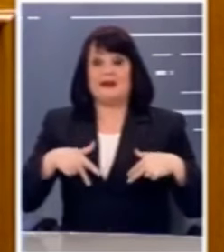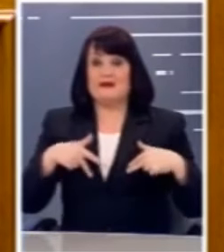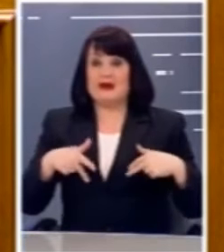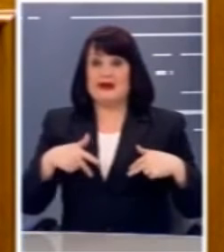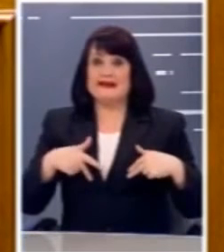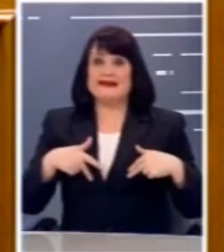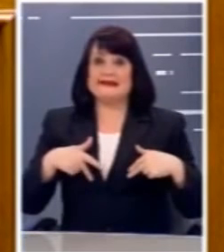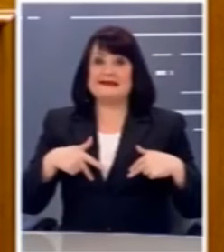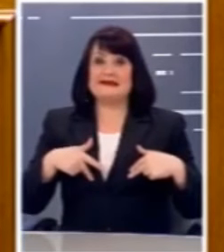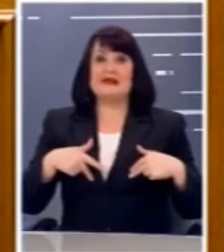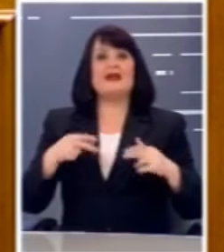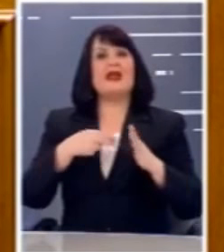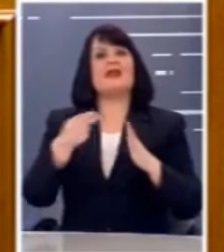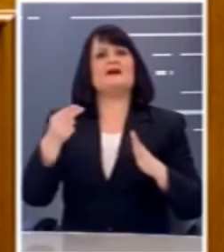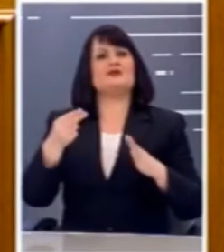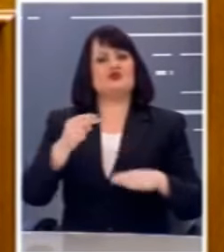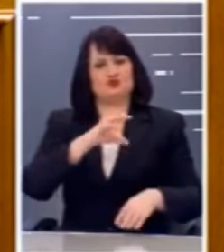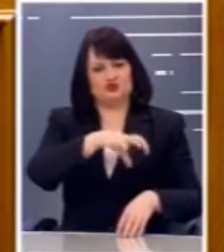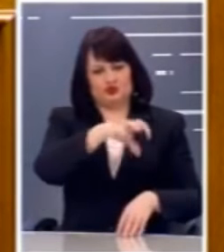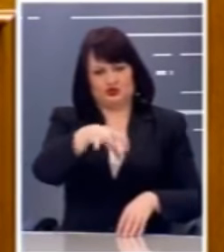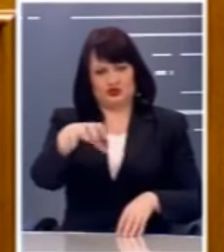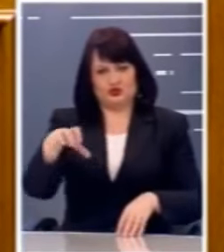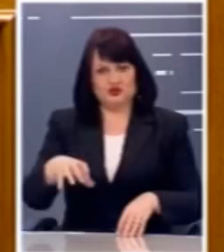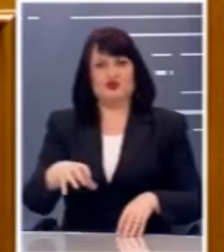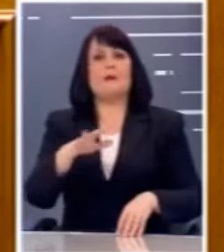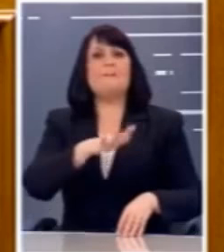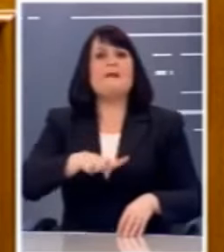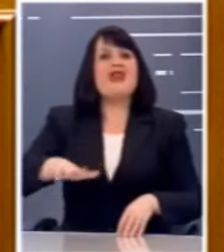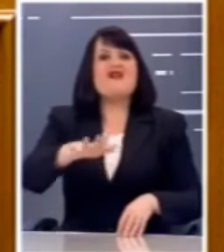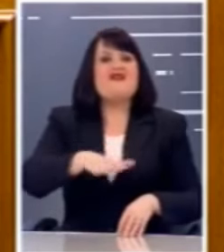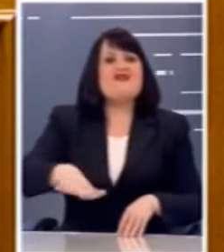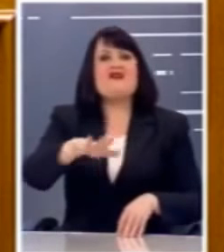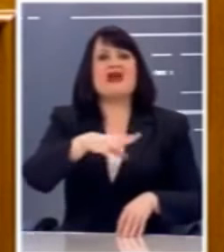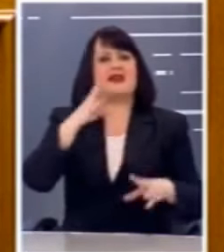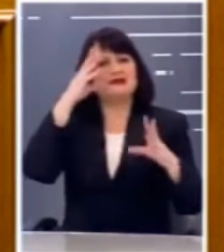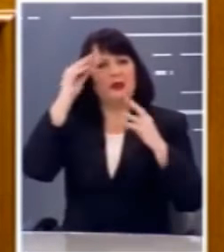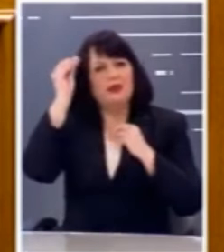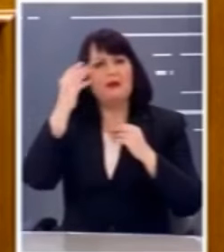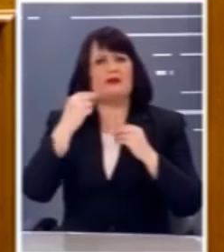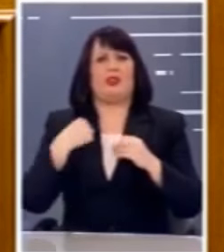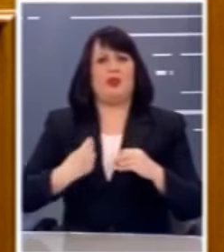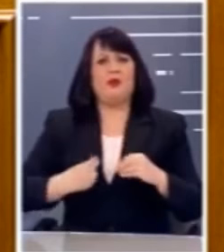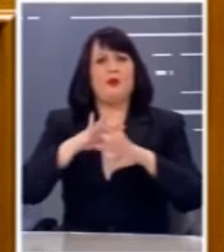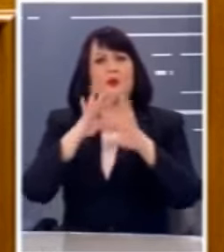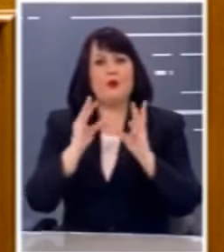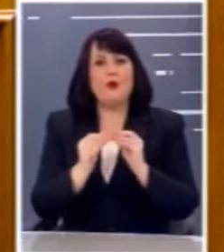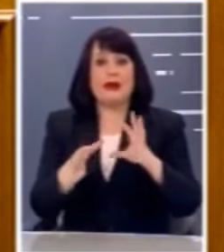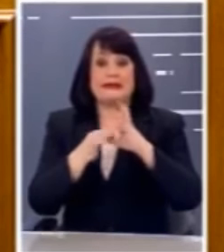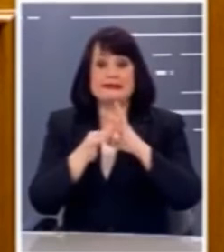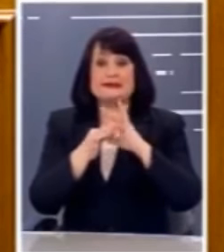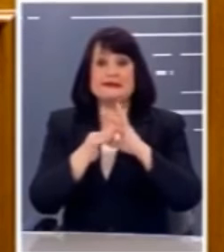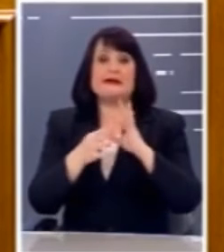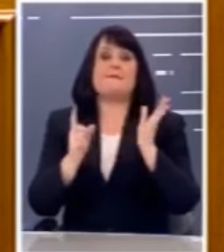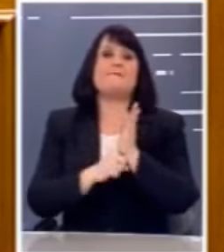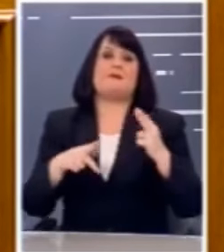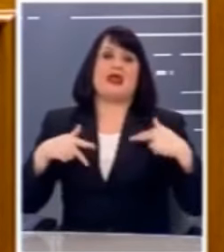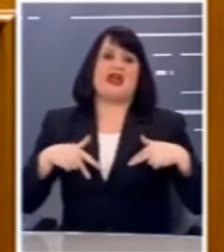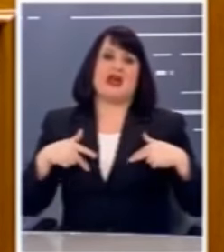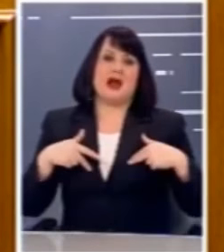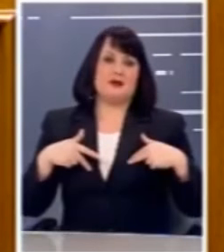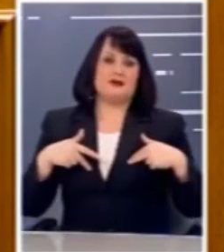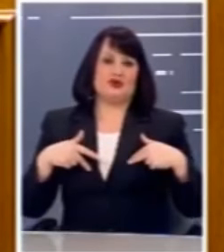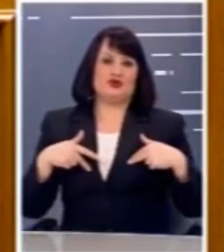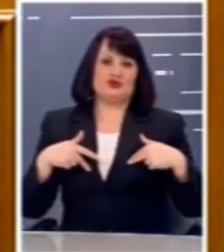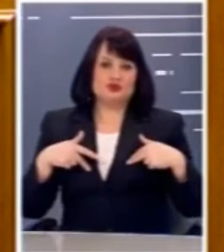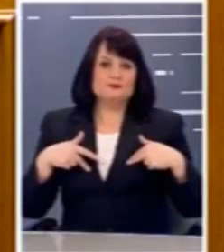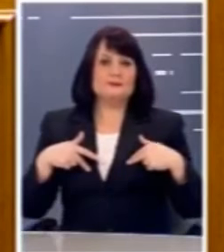τους άλλους θεσμούς της δημοκρατίας, τις περιφέρειες, την αυτοδιοίκηση, απαιτούν τη στενή συνεργασία του κράτους και